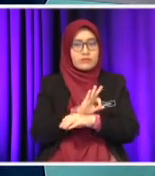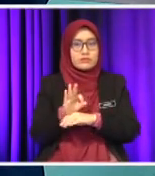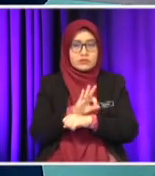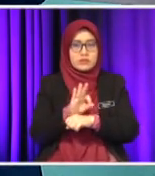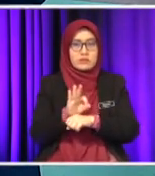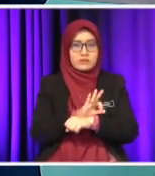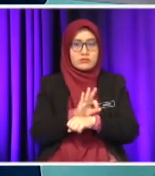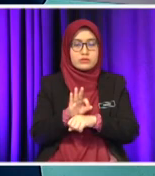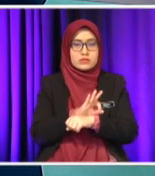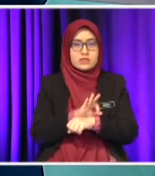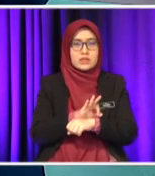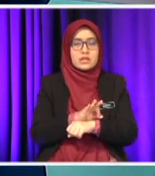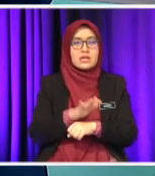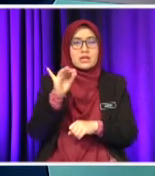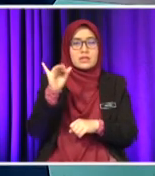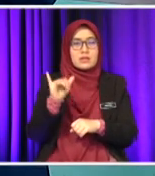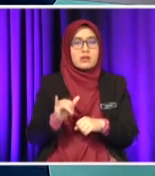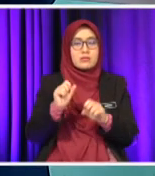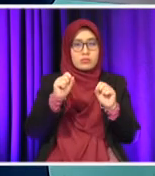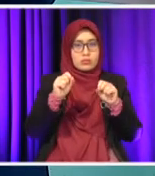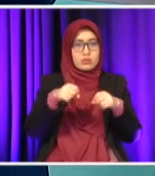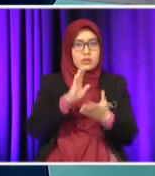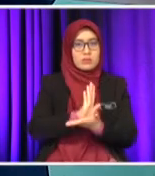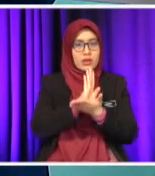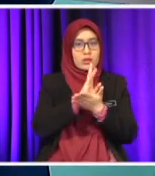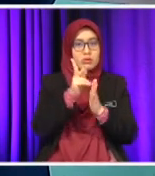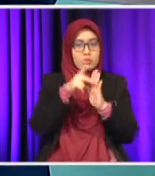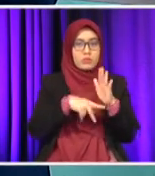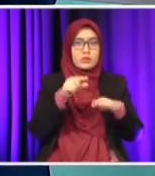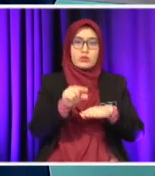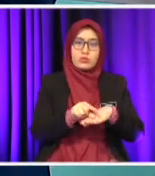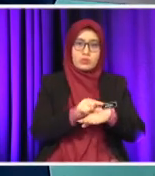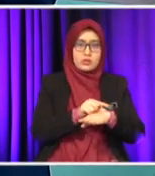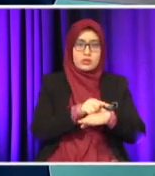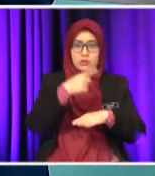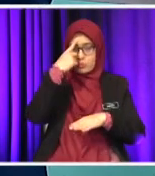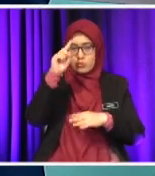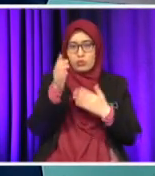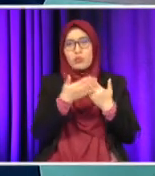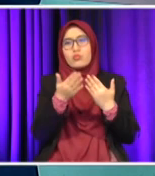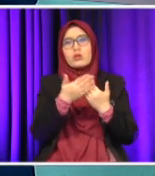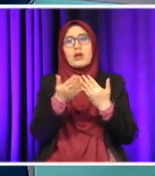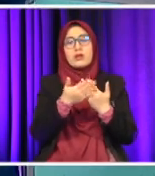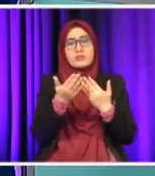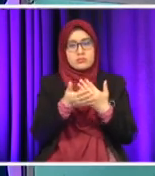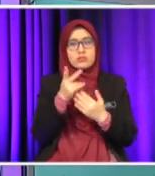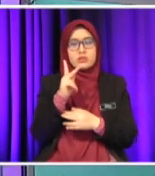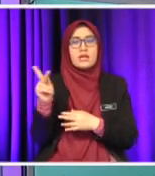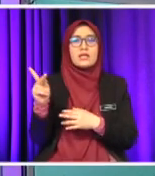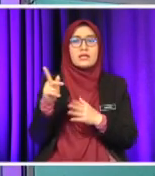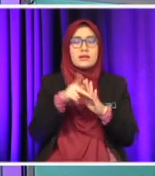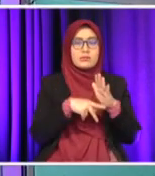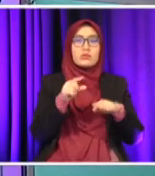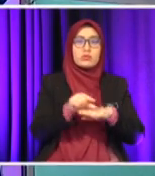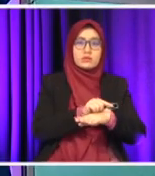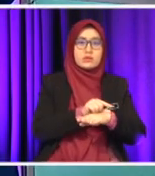pengguna di luar sana Biasanya kita memberi nilai tambah dalam kehidupan jadi